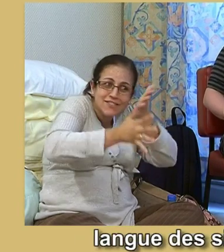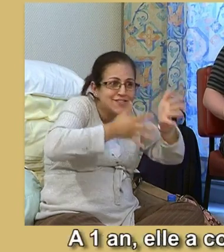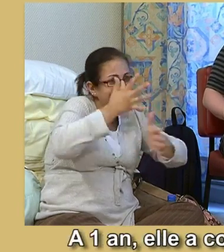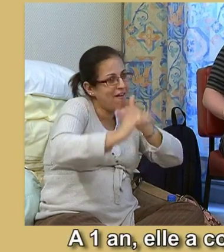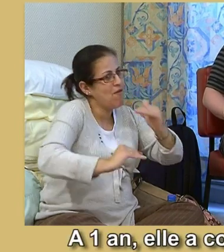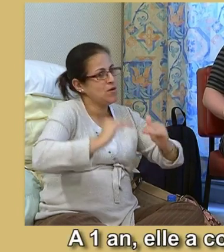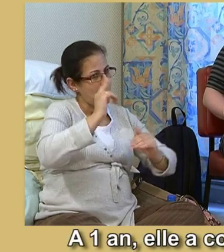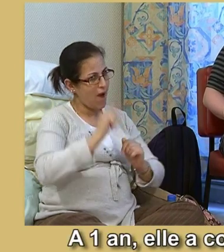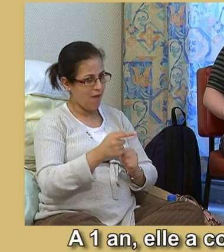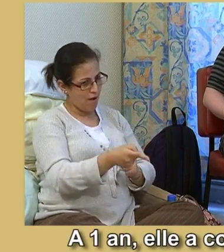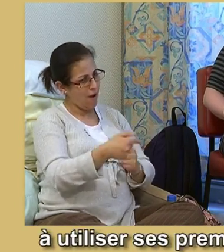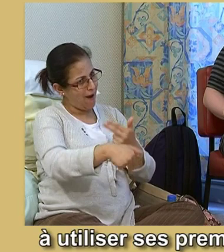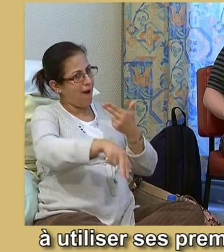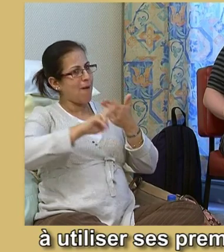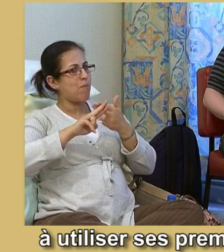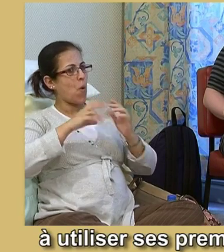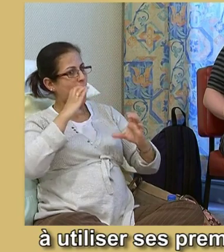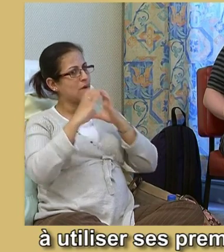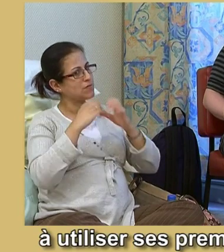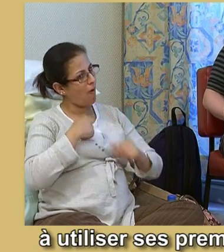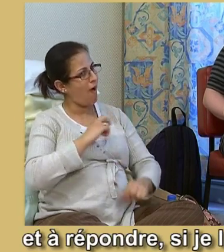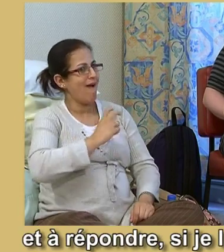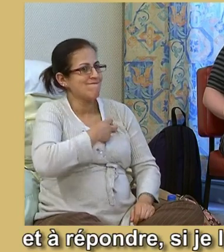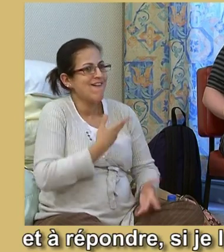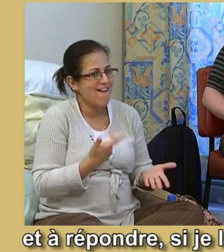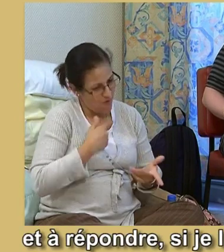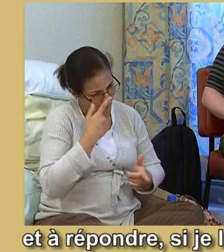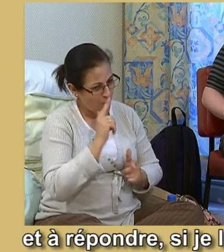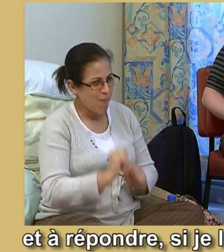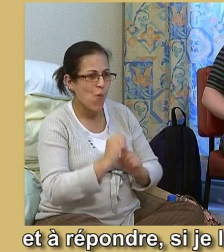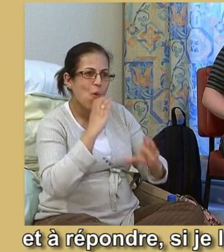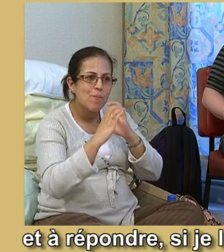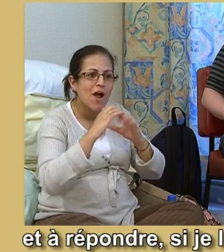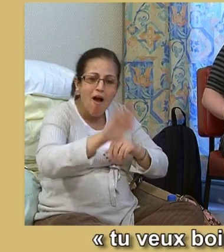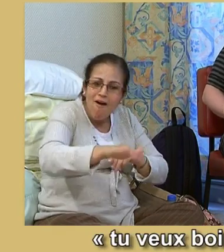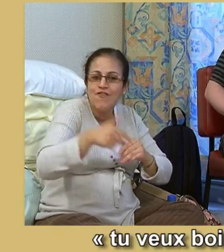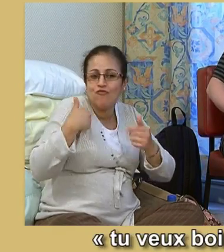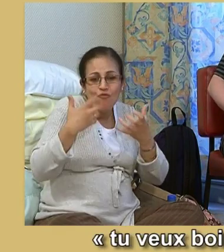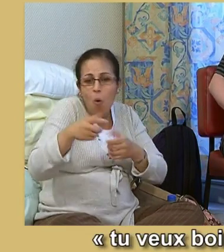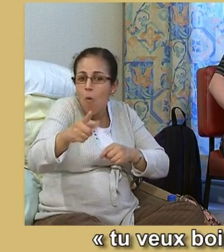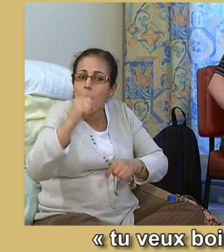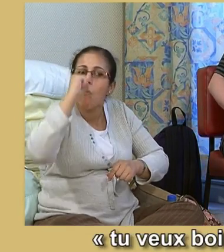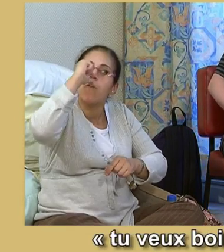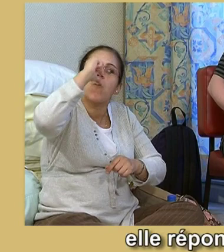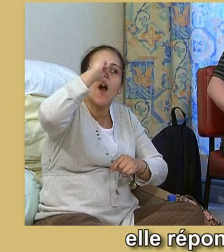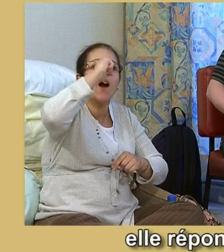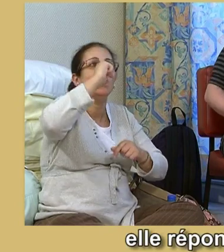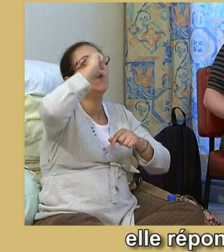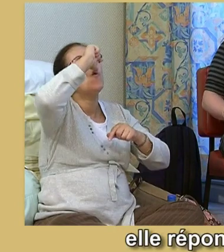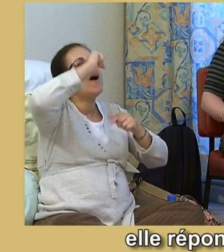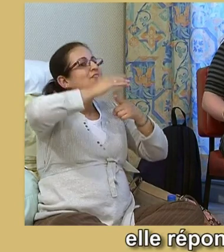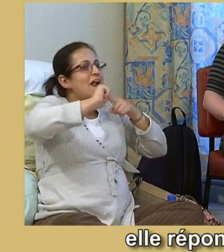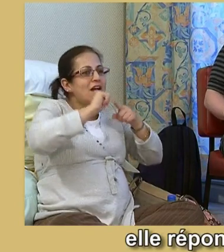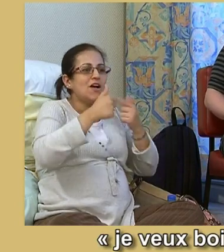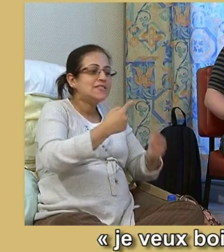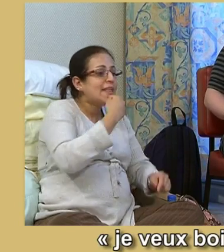donc, à utiliser ses premiers signes et elle répond maintenant, au niveau de la communication, elle répond enfin. Si je lui